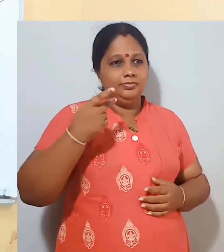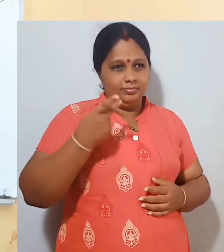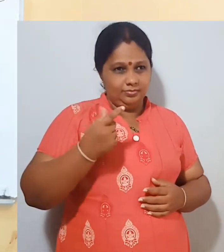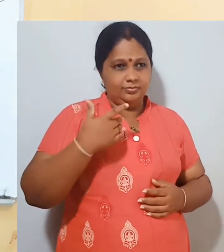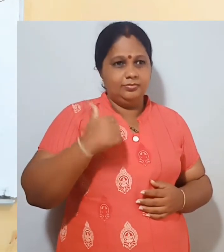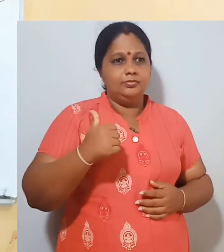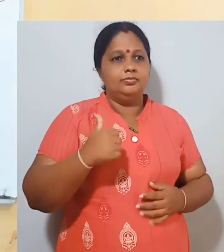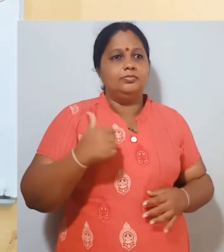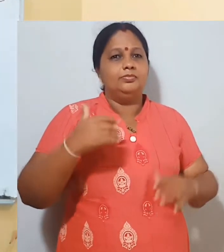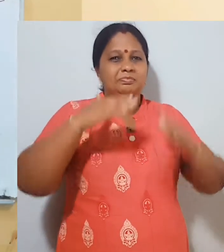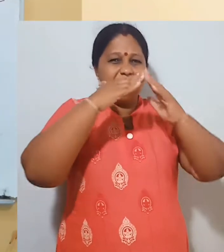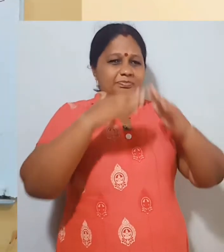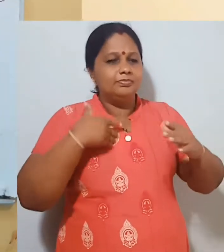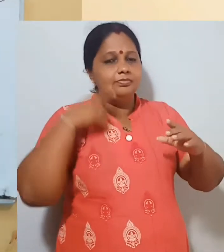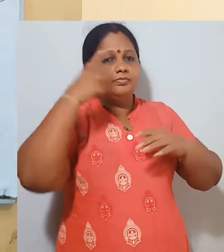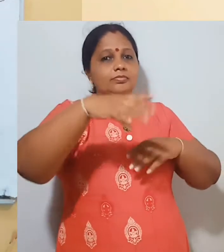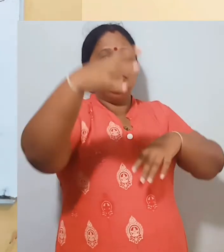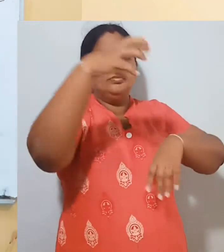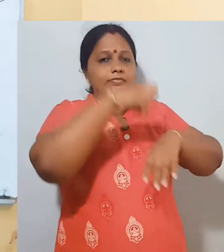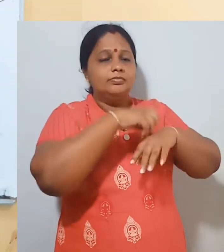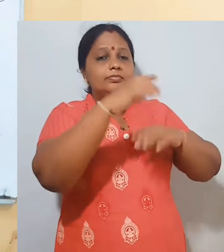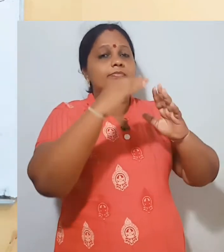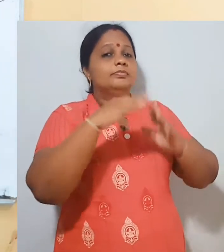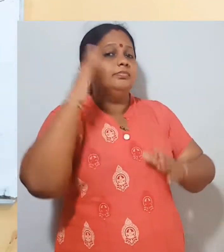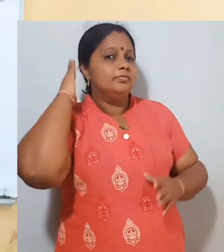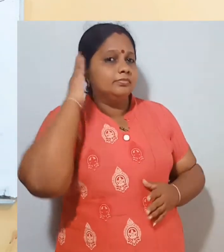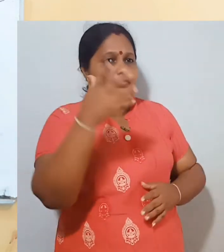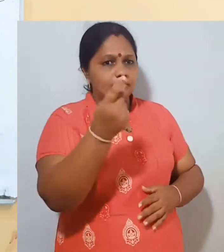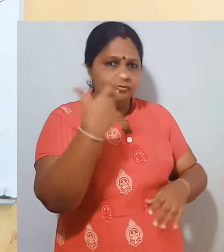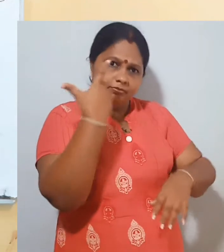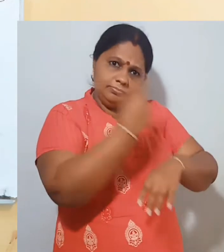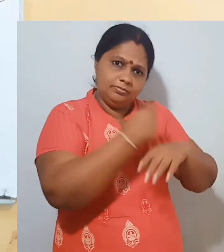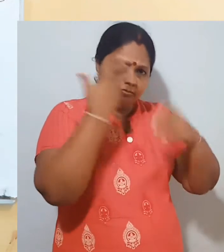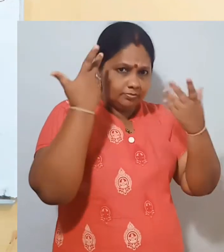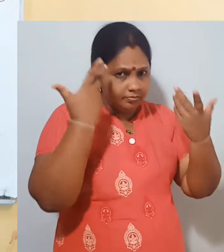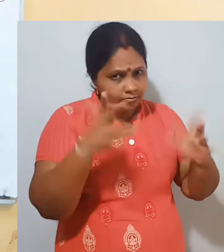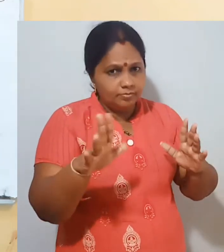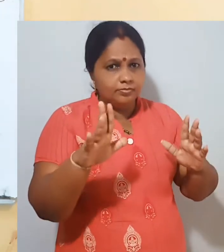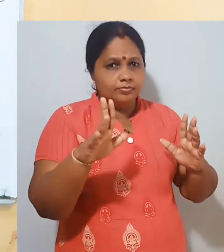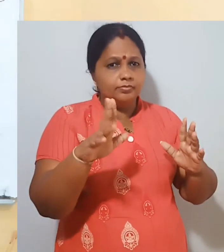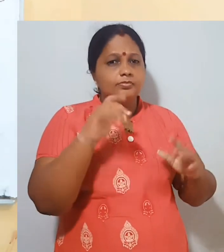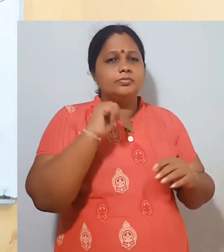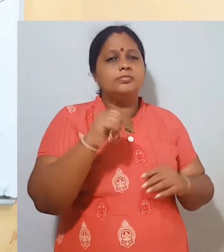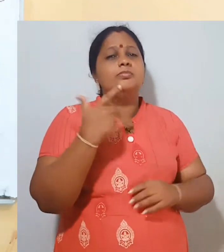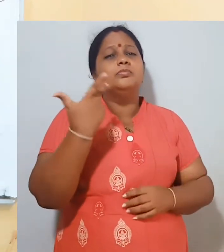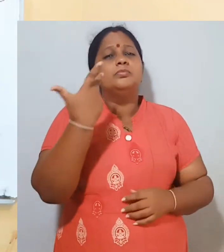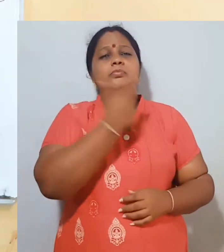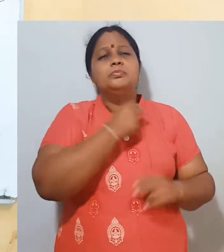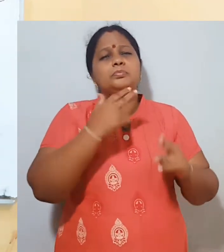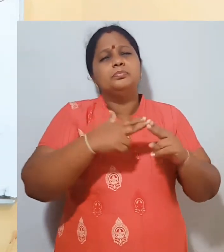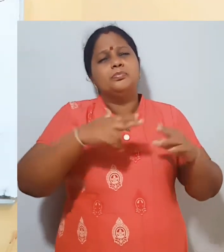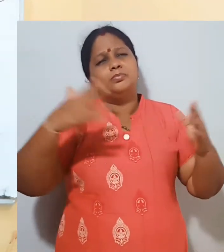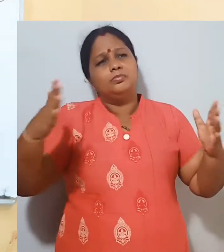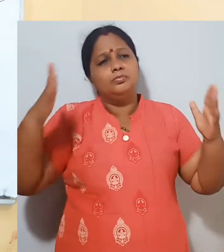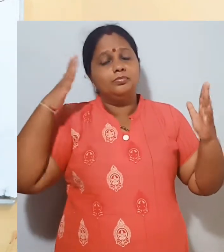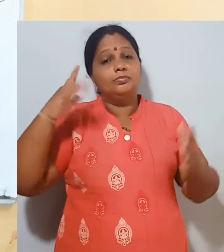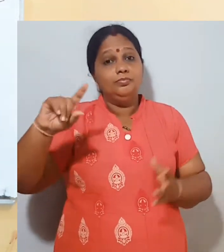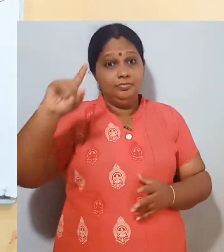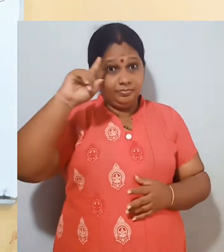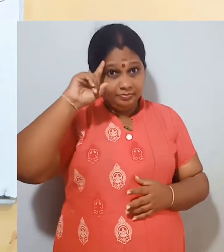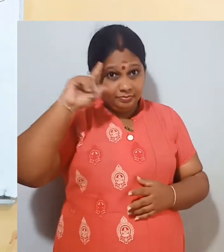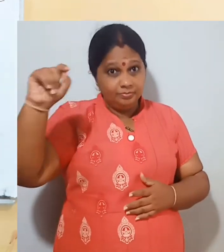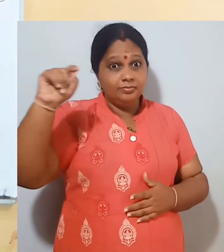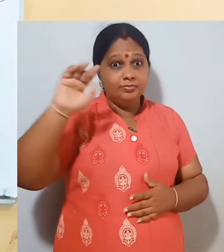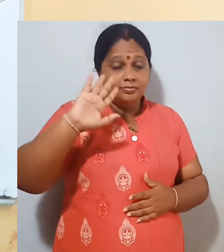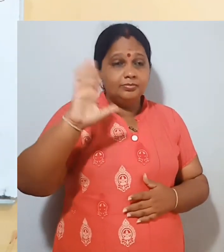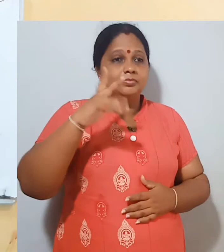அந்த நாய்க்கு ஊசி போட்டிருக்கிறாங்களா. ரைட்? ஊசி போட்டிருந்தால் அதுலயும் எத்தனை வகையான ஊசிகள் இருக்கு. விசர் வருத்தத்துக்கு